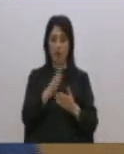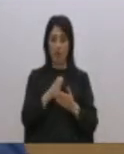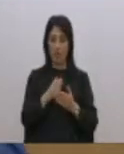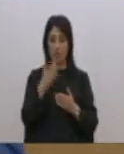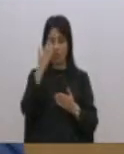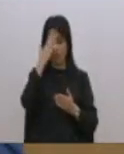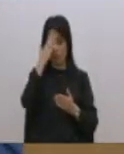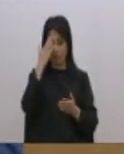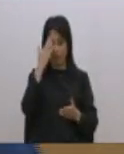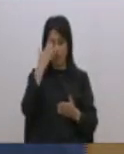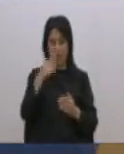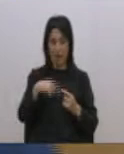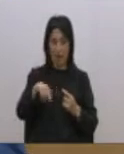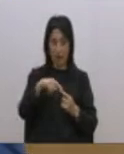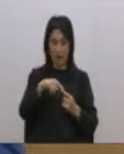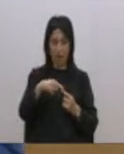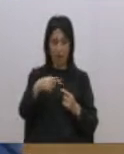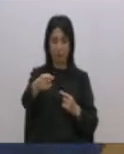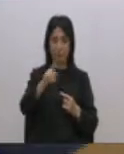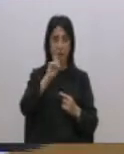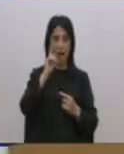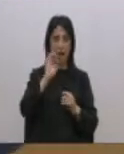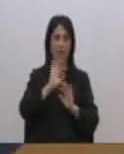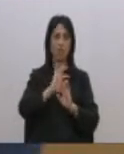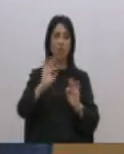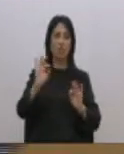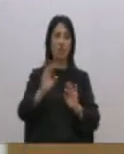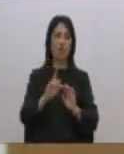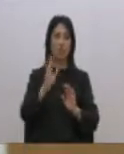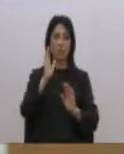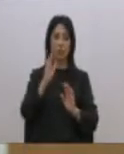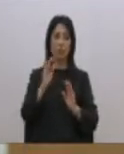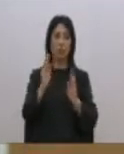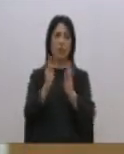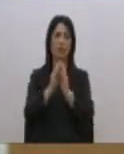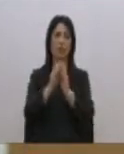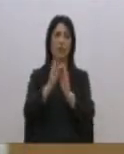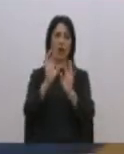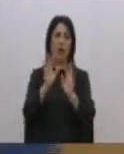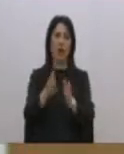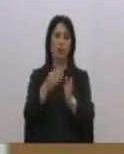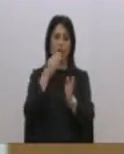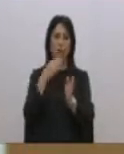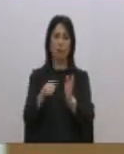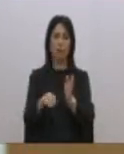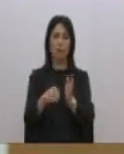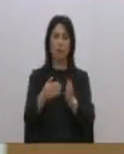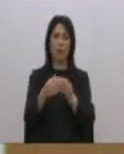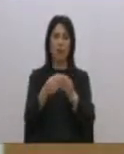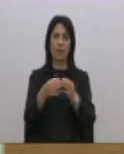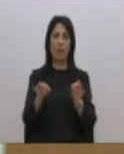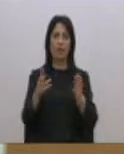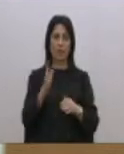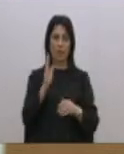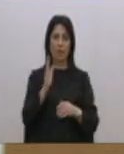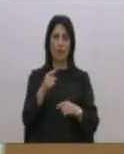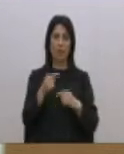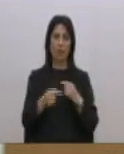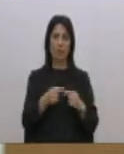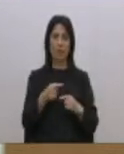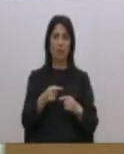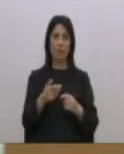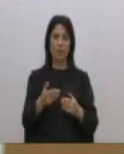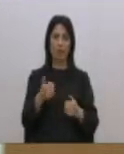intelectual, Salchebul, Coriper, Cesanisa, Vahal, Romisa, Eșleba, perspectiva Eșleba, Trom, Tavisul, Lagat, Tavisul, Nici